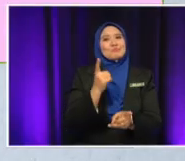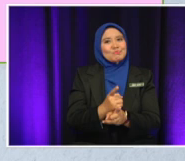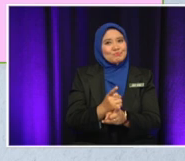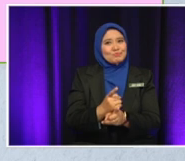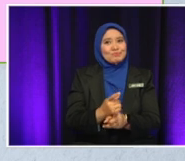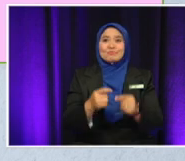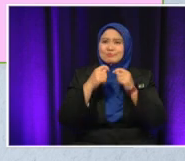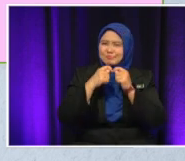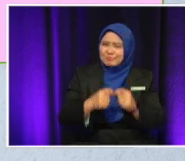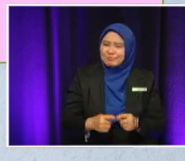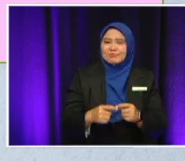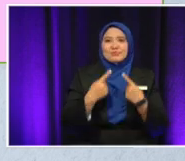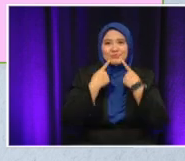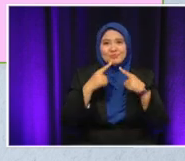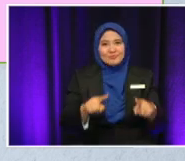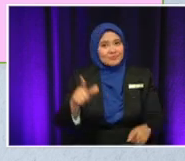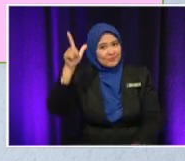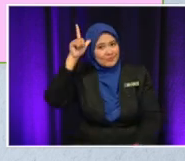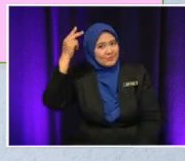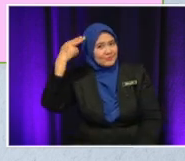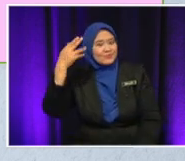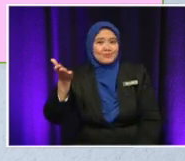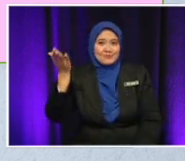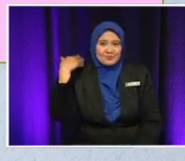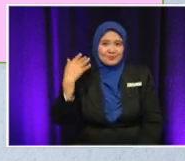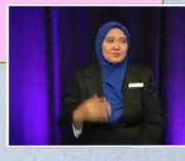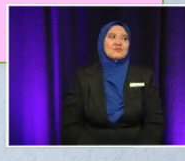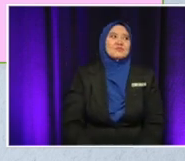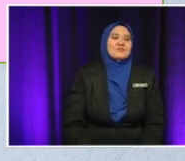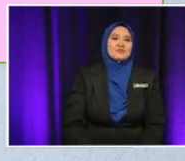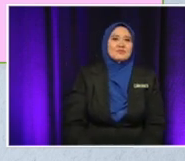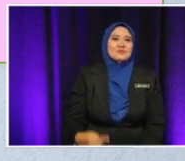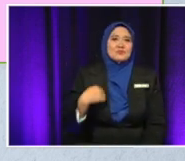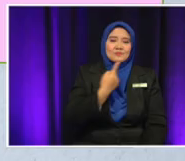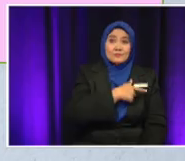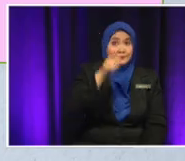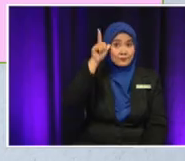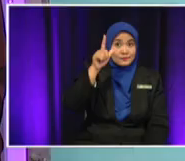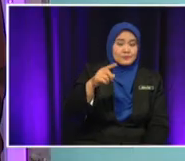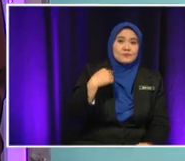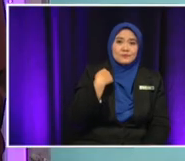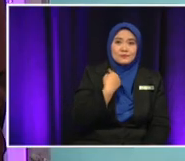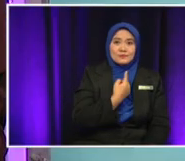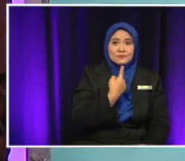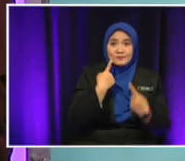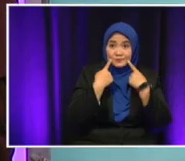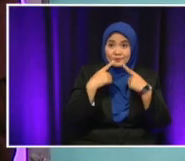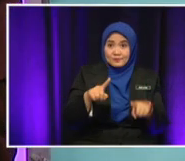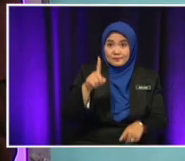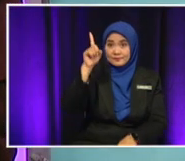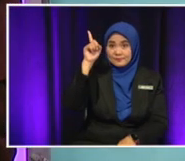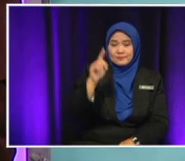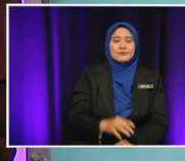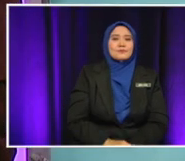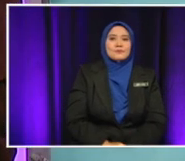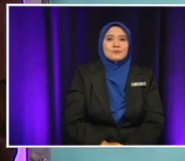betul majalah betul pembungkusan salam surat kabar betul jadi kita lihat karya penerbitan meja